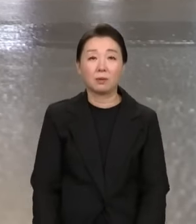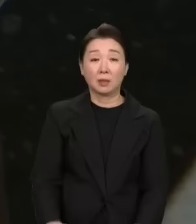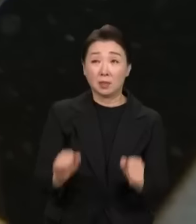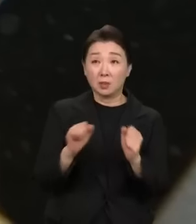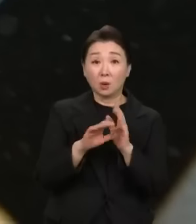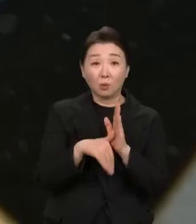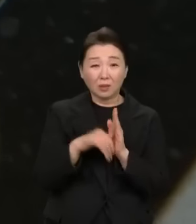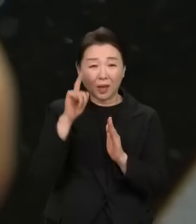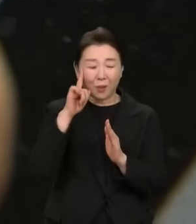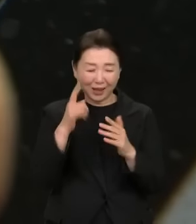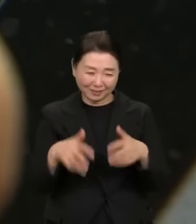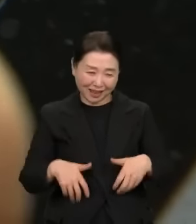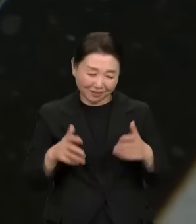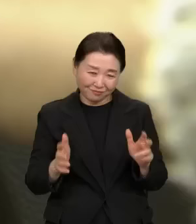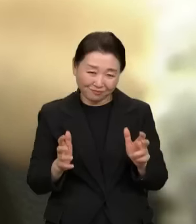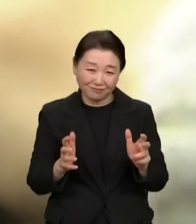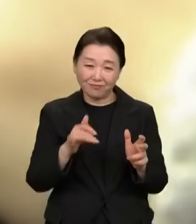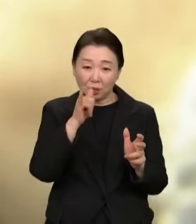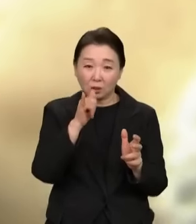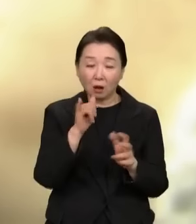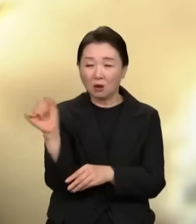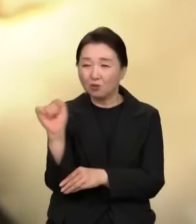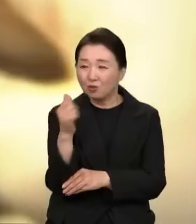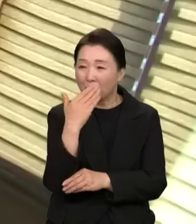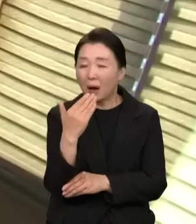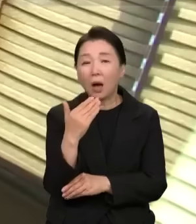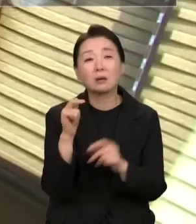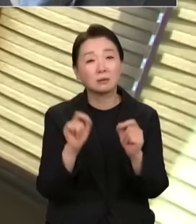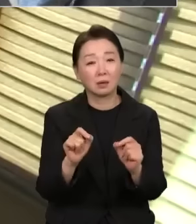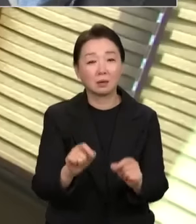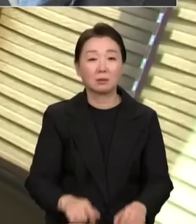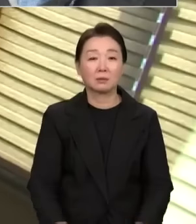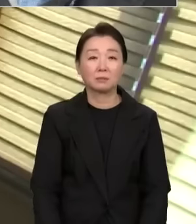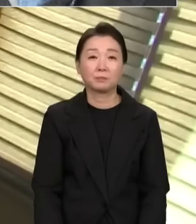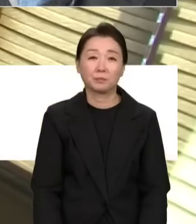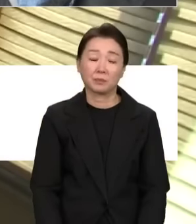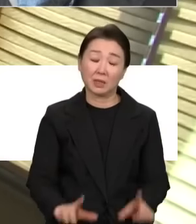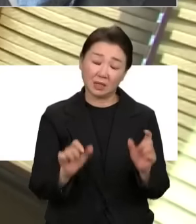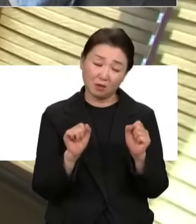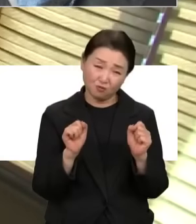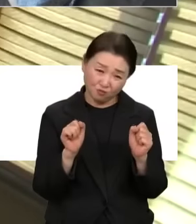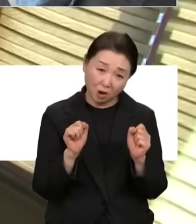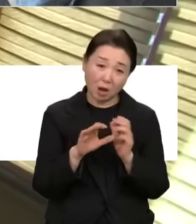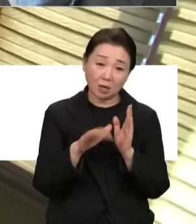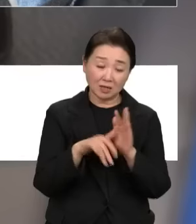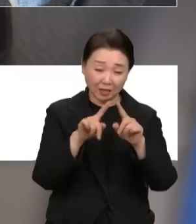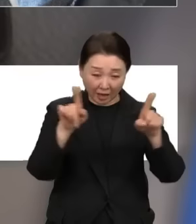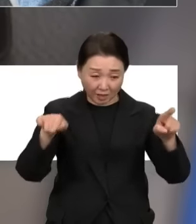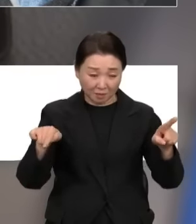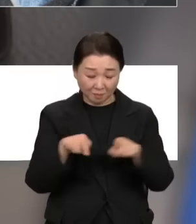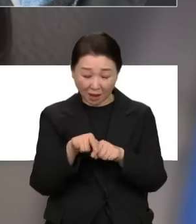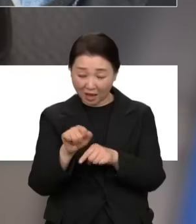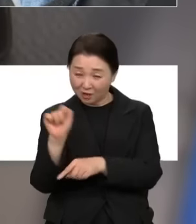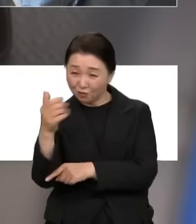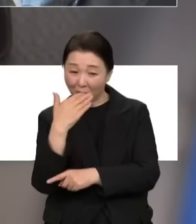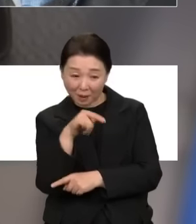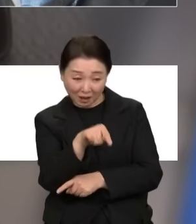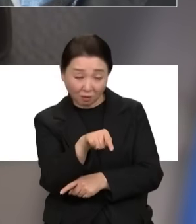겨울철에 히터까지 틀면 주행 가는 거리는 더욱 짧아집니다. 추운 날에는 계기판에 표시된 주행 가는